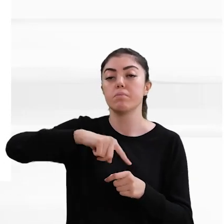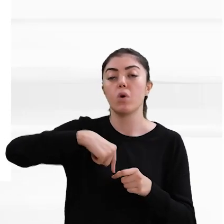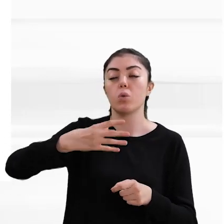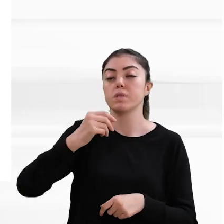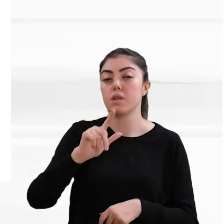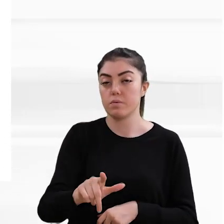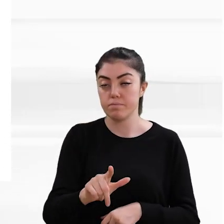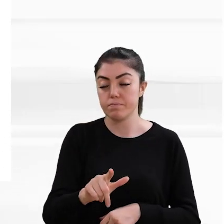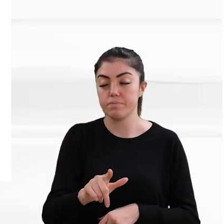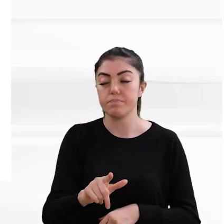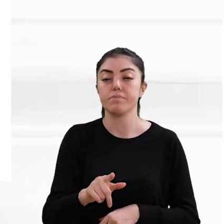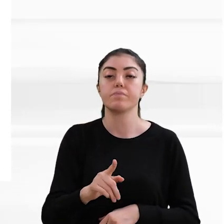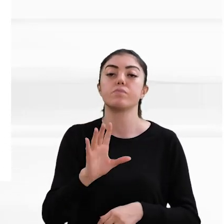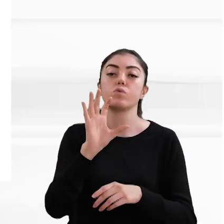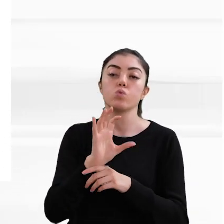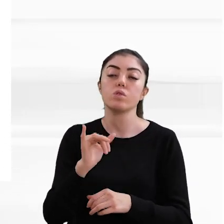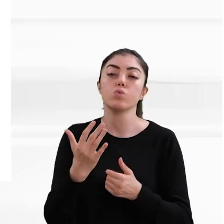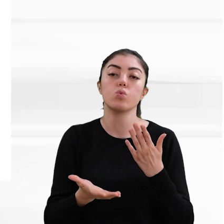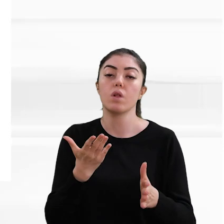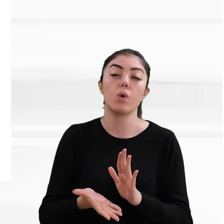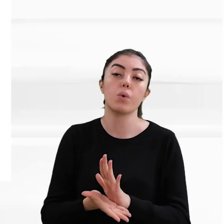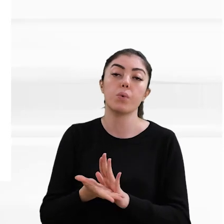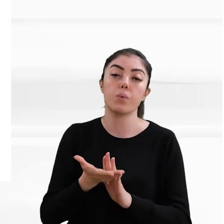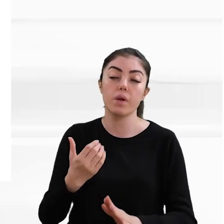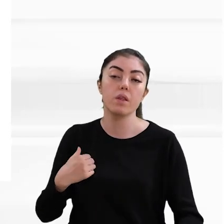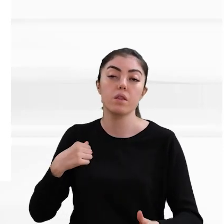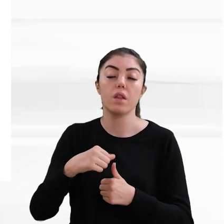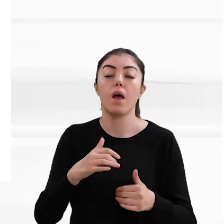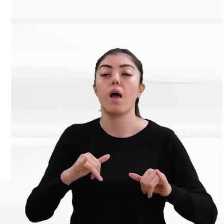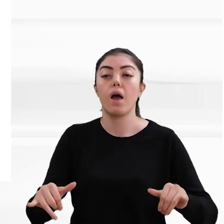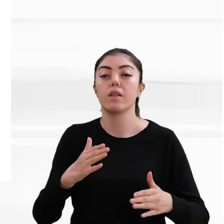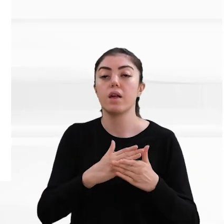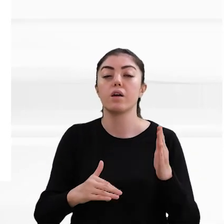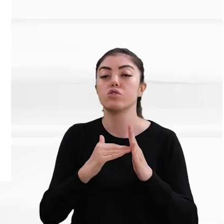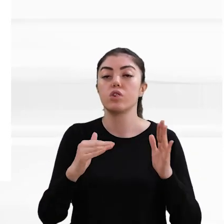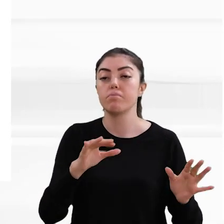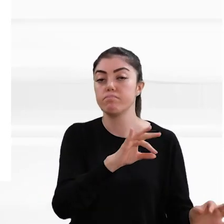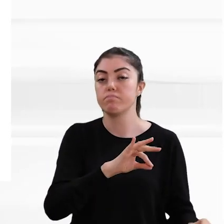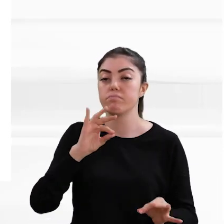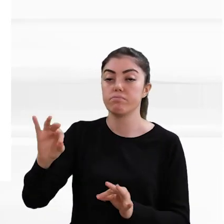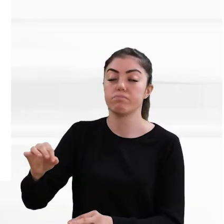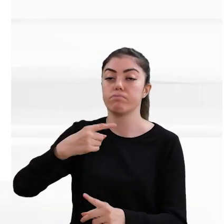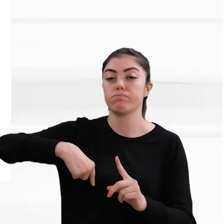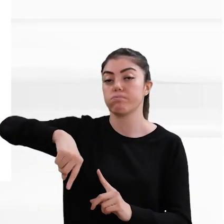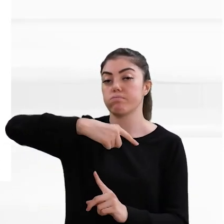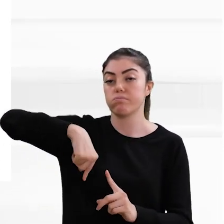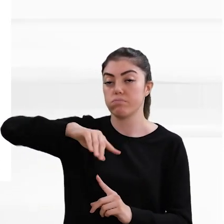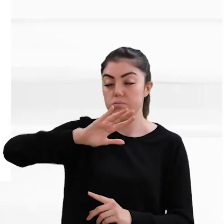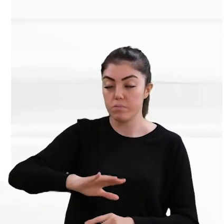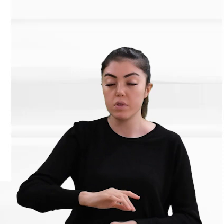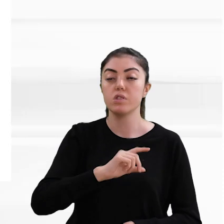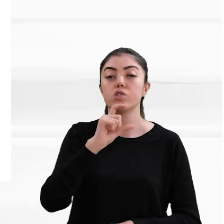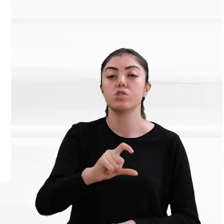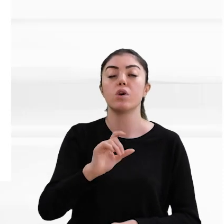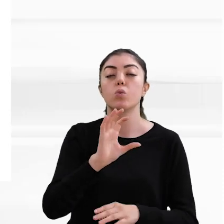yarıçaplı çembersel yörüngede dolanması sağlanmalıdır. B. Uydunun kütlesi artırılarak tekrar aynı yarıçaplı çembersel yörüngede